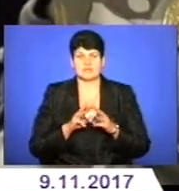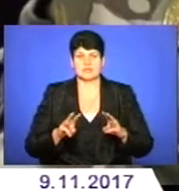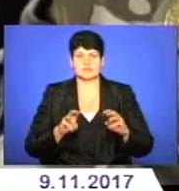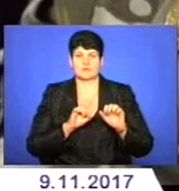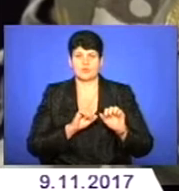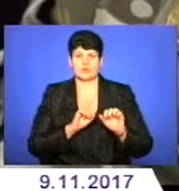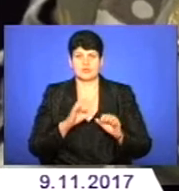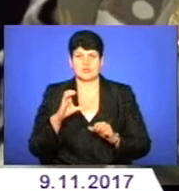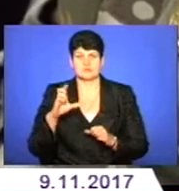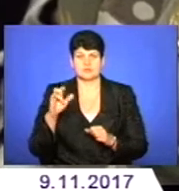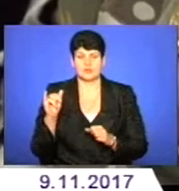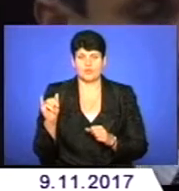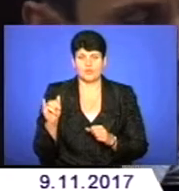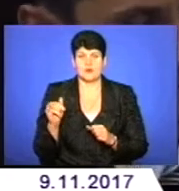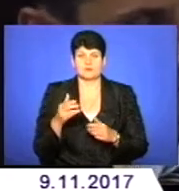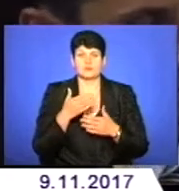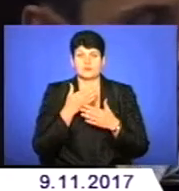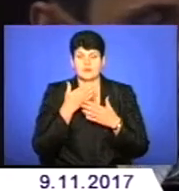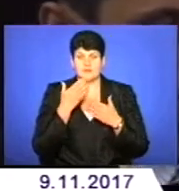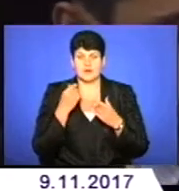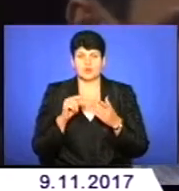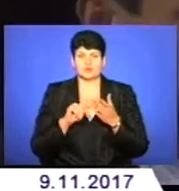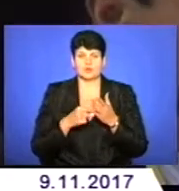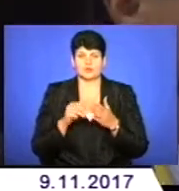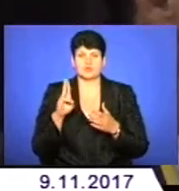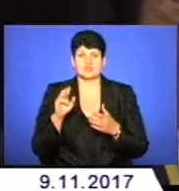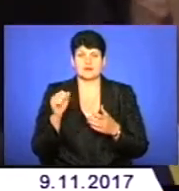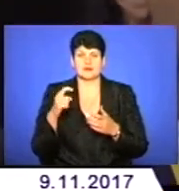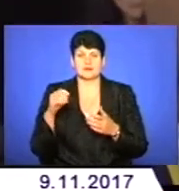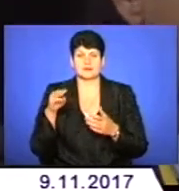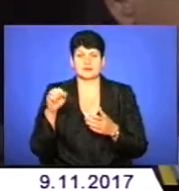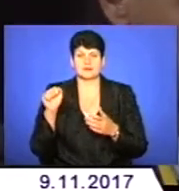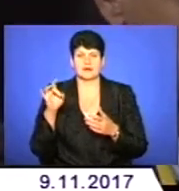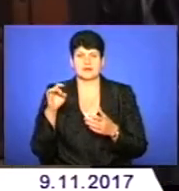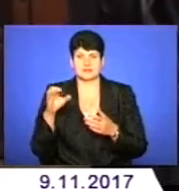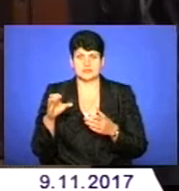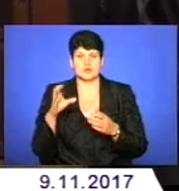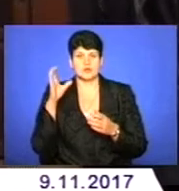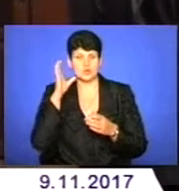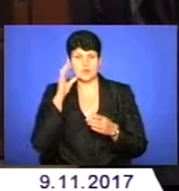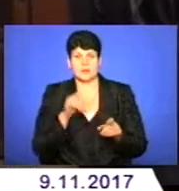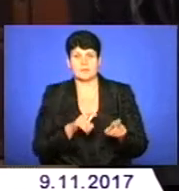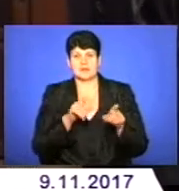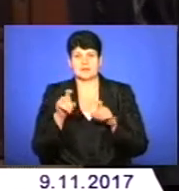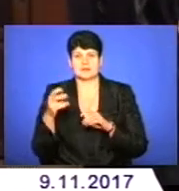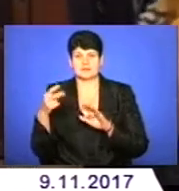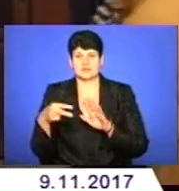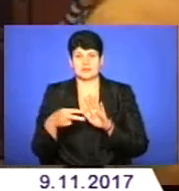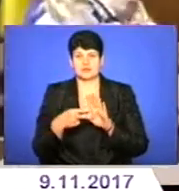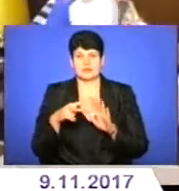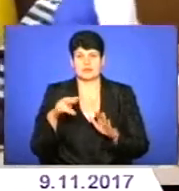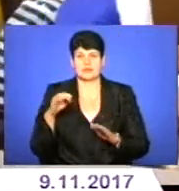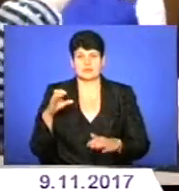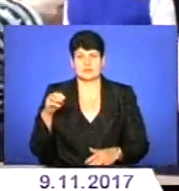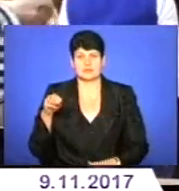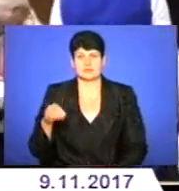безпеки України. А через відсутність довідки з батальйону «Шахтарськ», у якому воював доброволець, слухання перенесли на 27 листопада.